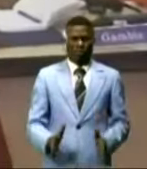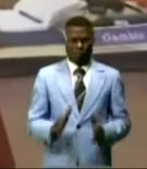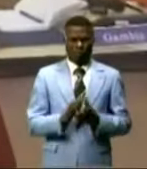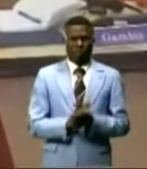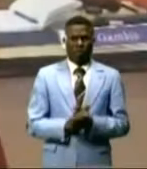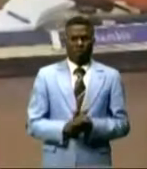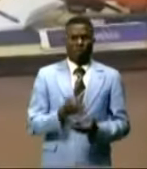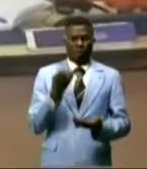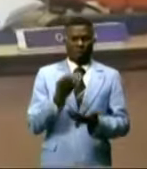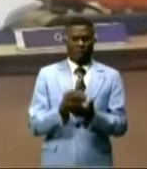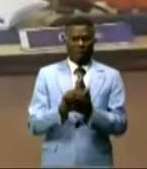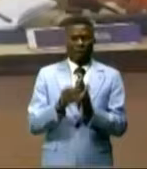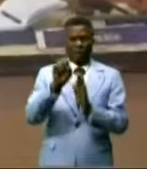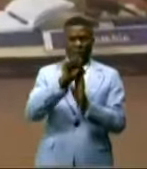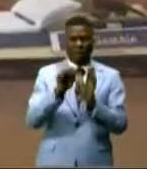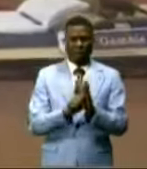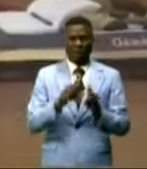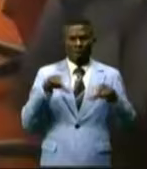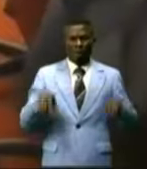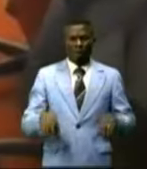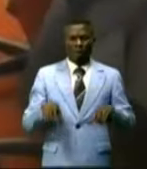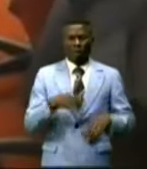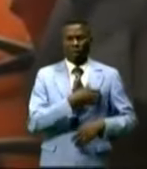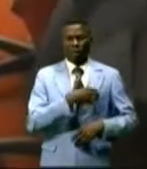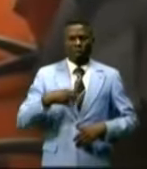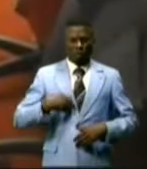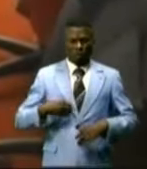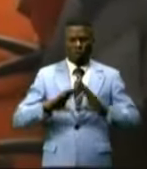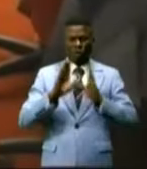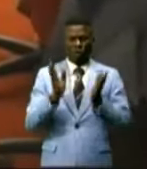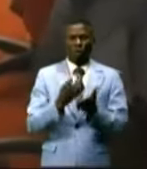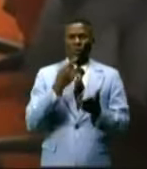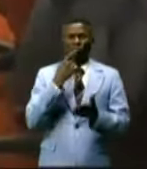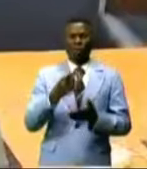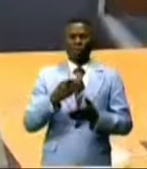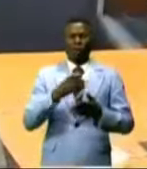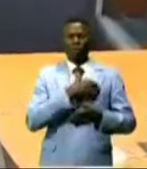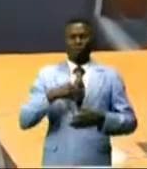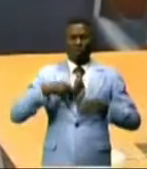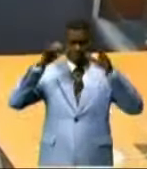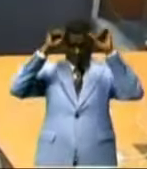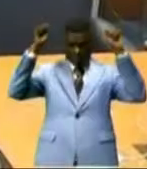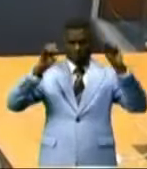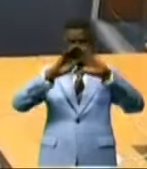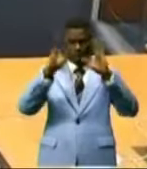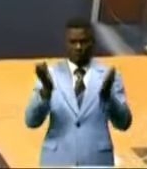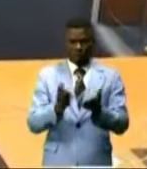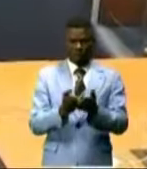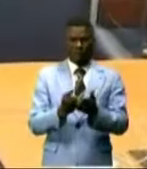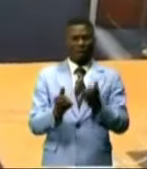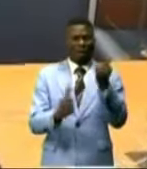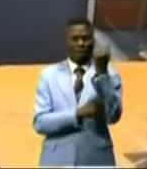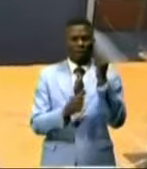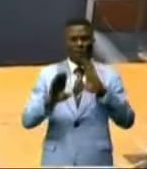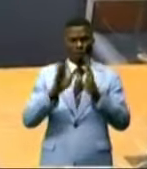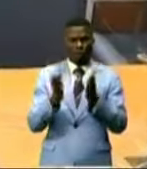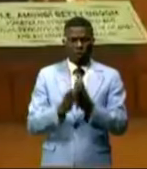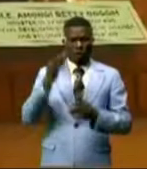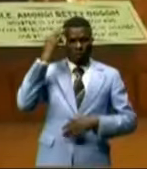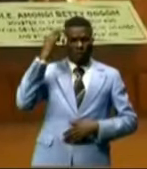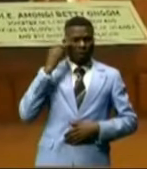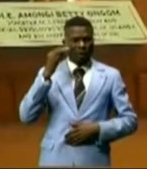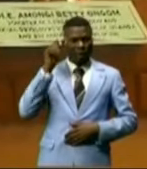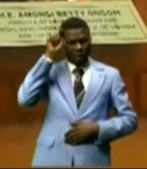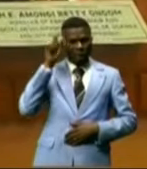faire l'économie du statut de la femme en RDC, tout en remerciant la présidente de la commission et son équipe, la patronne du genre a,